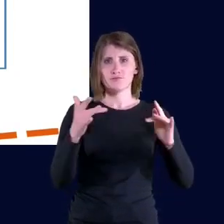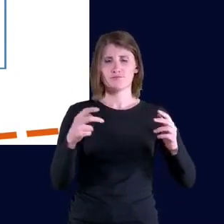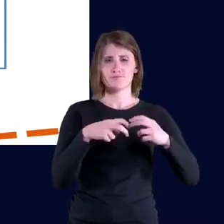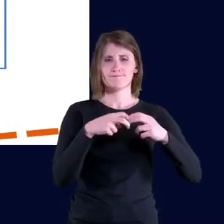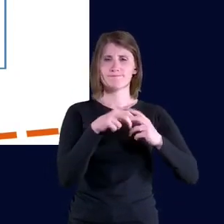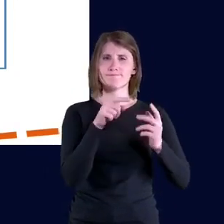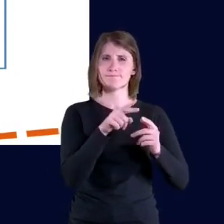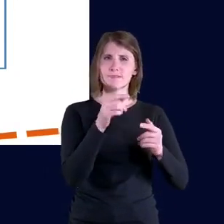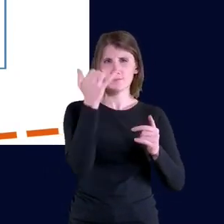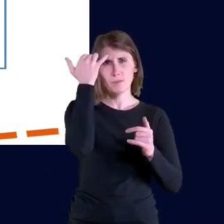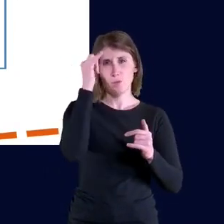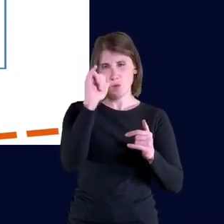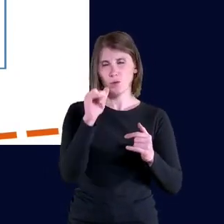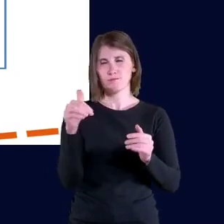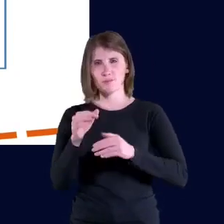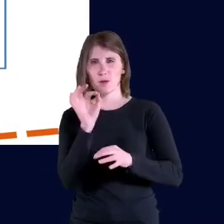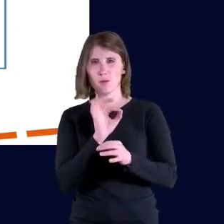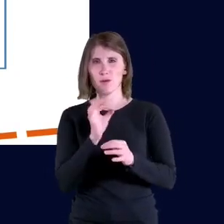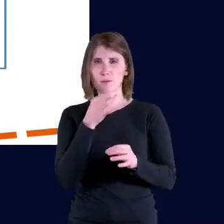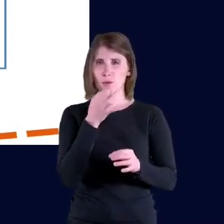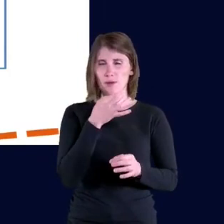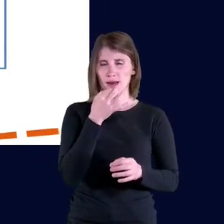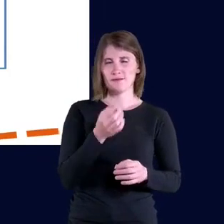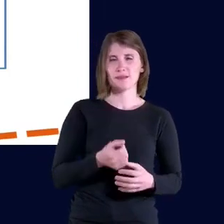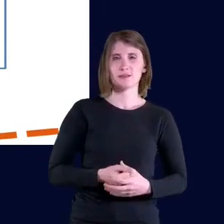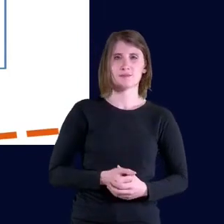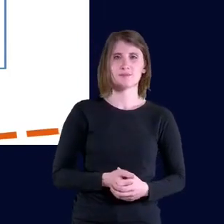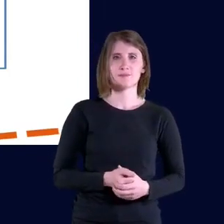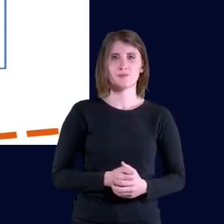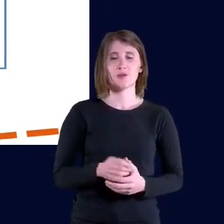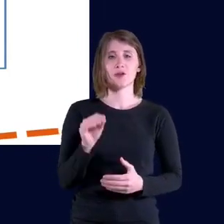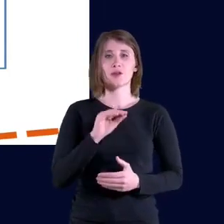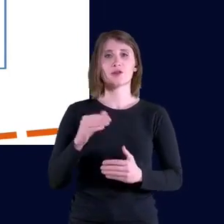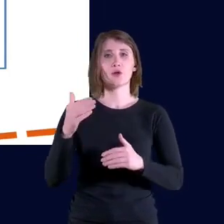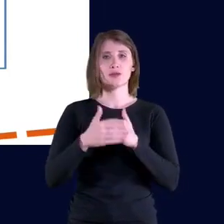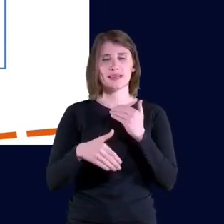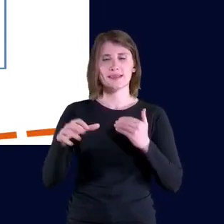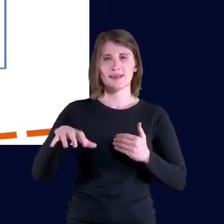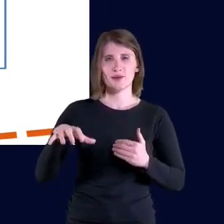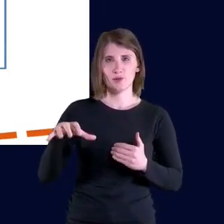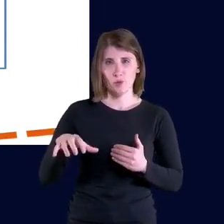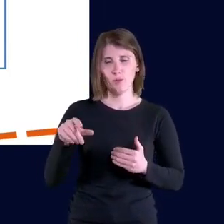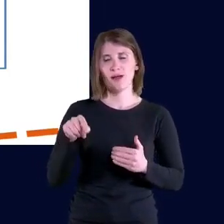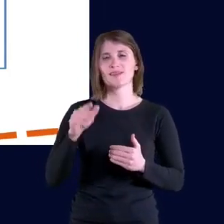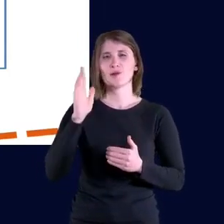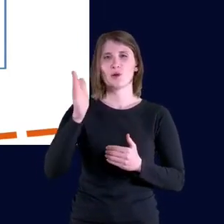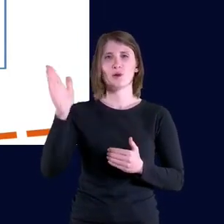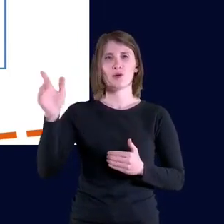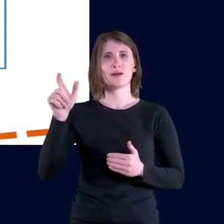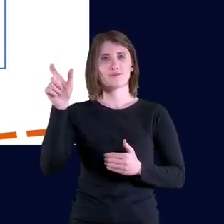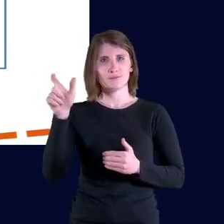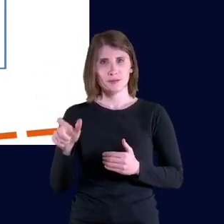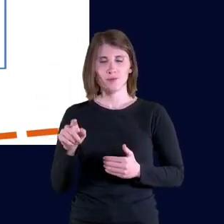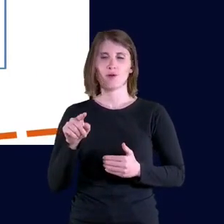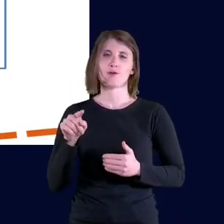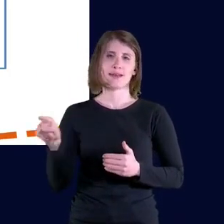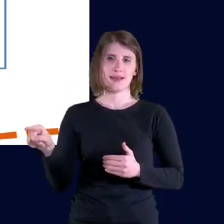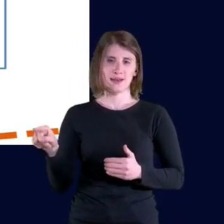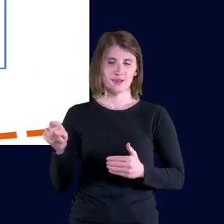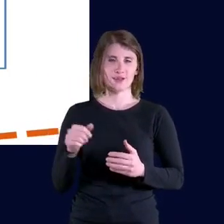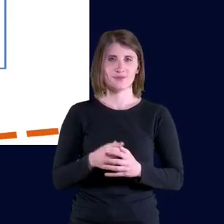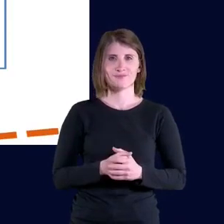i ostatnią grupą wyróżnił byśmy są oczywiście bibliotekarze i